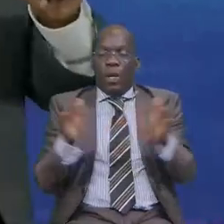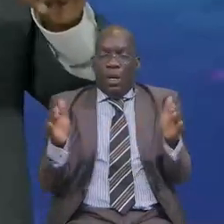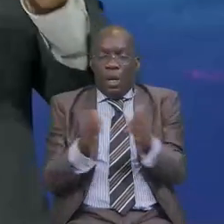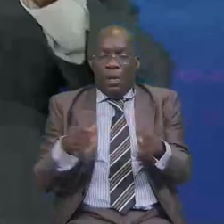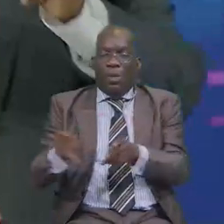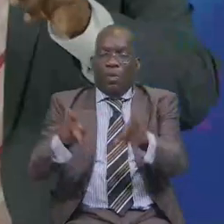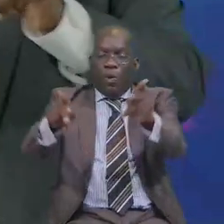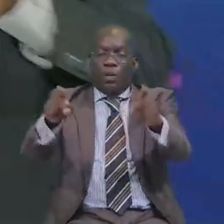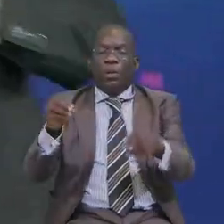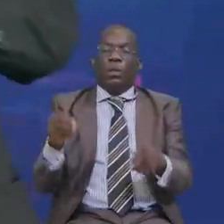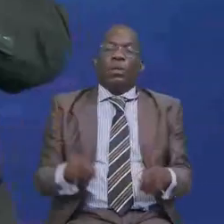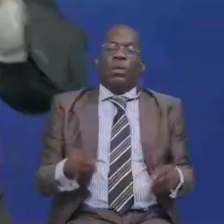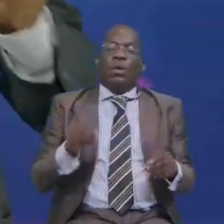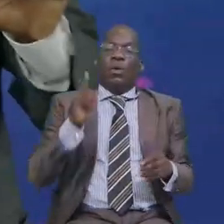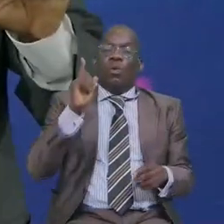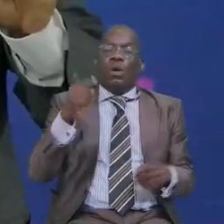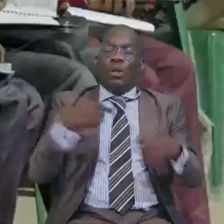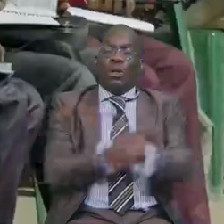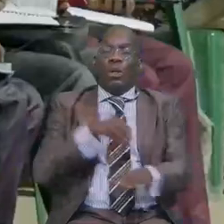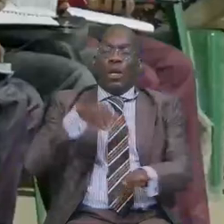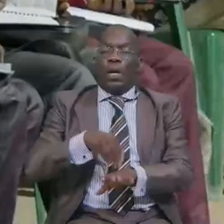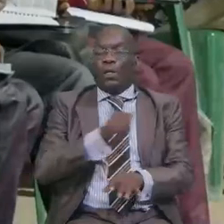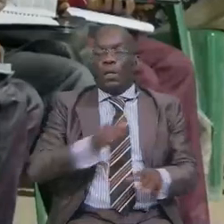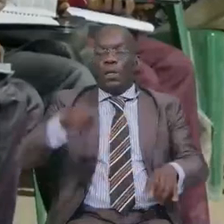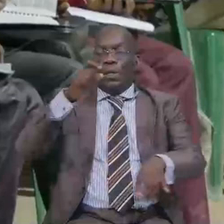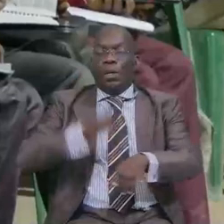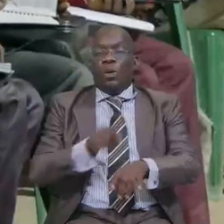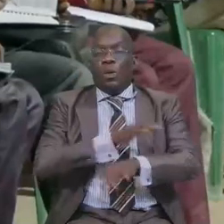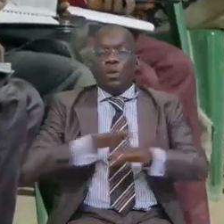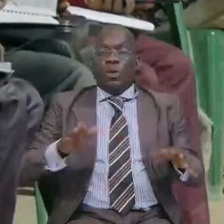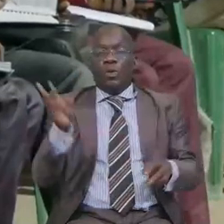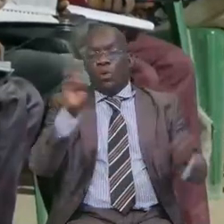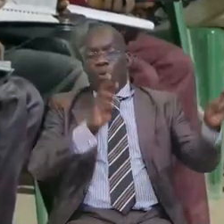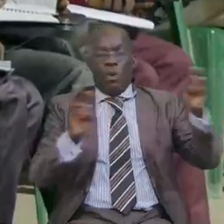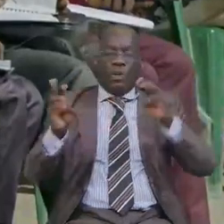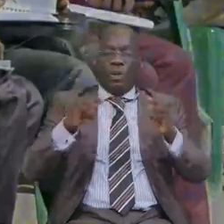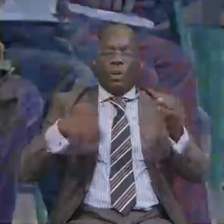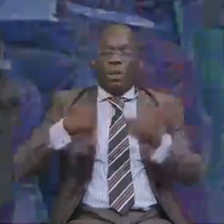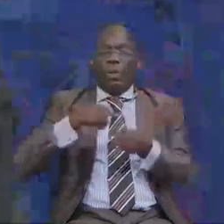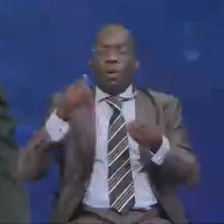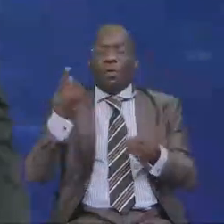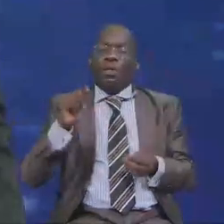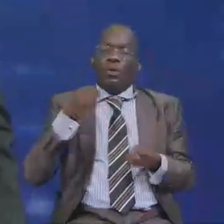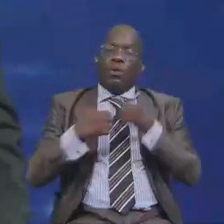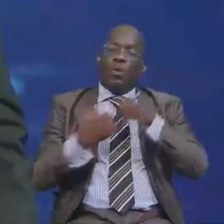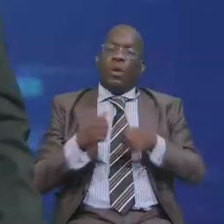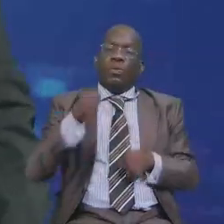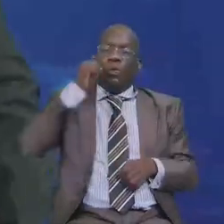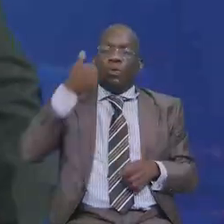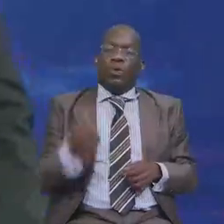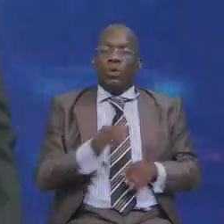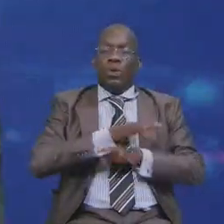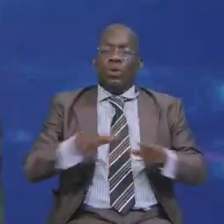étroit. Un jour, par moment, ne vous souciez pas du problème de demain. N'essayez